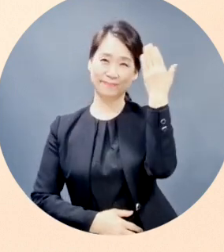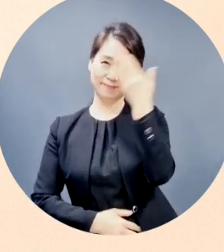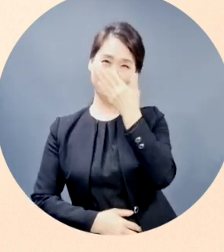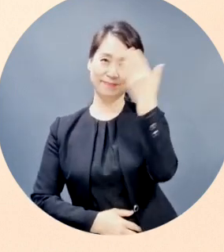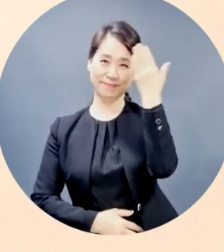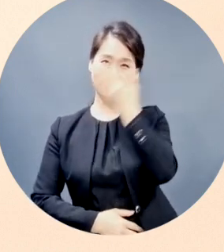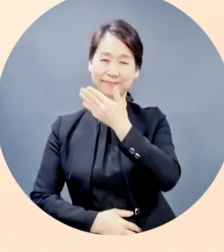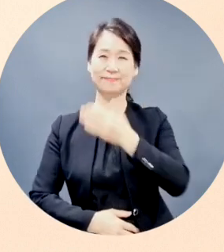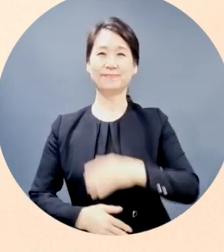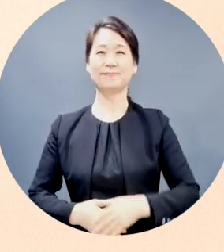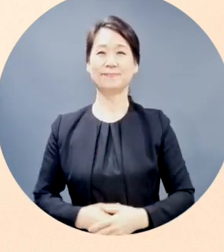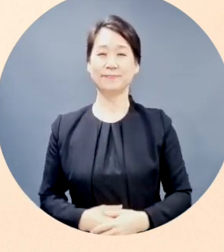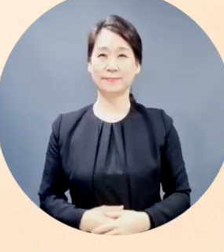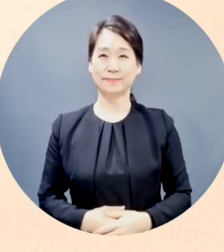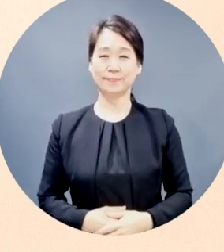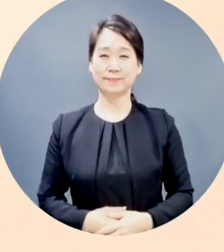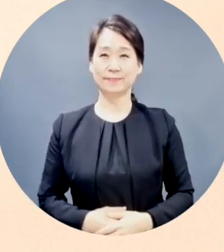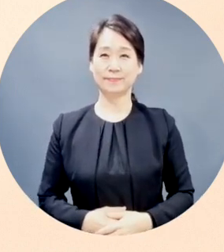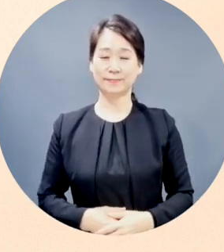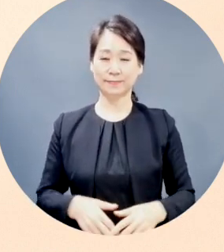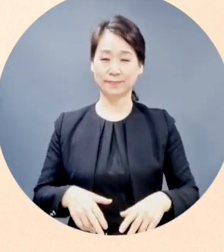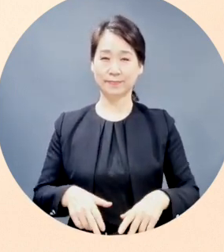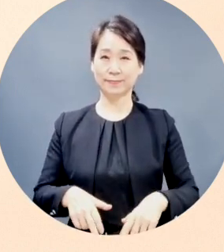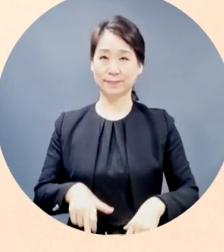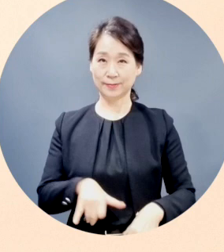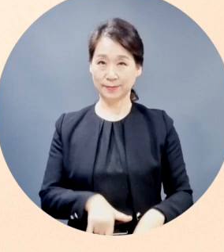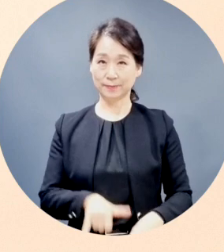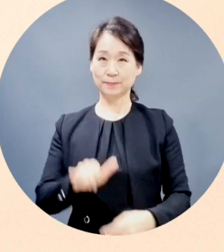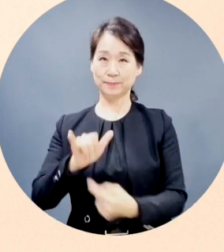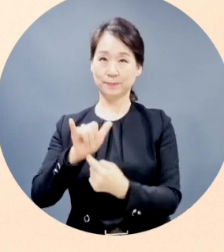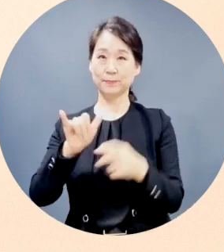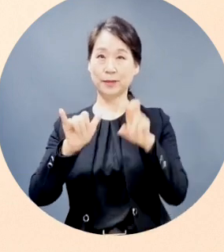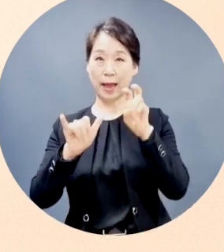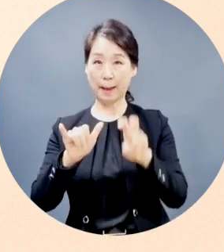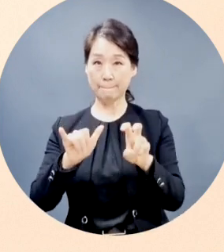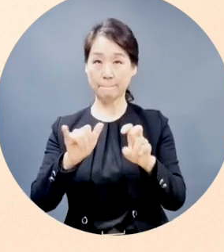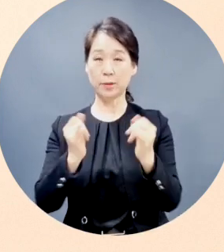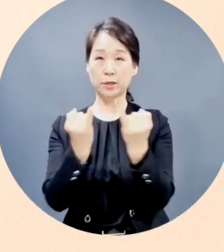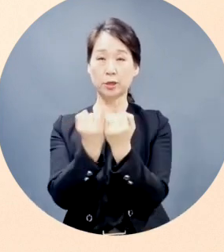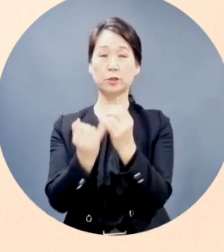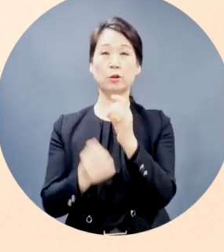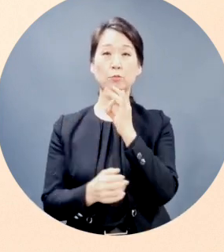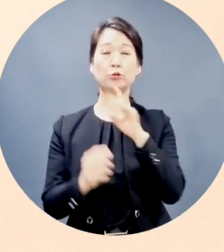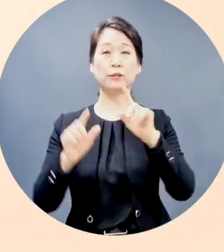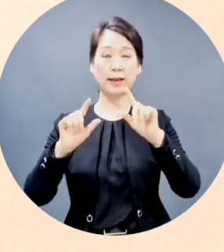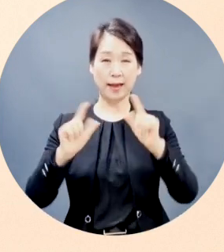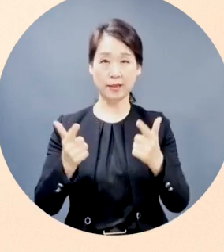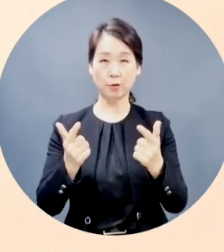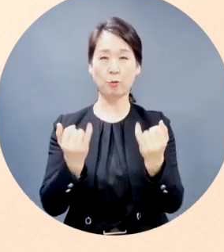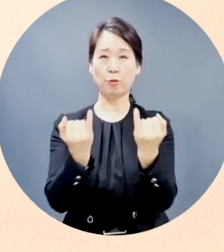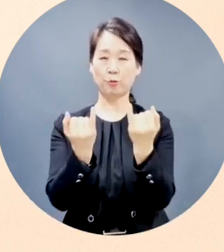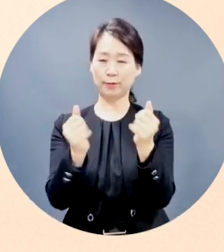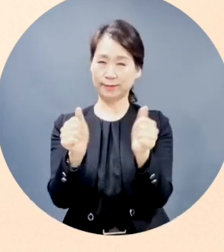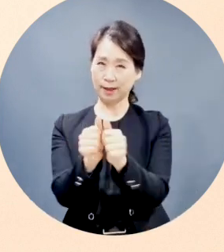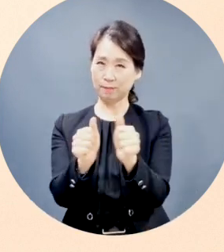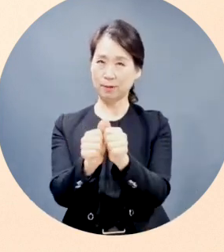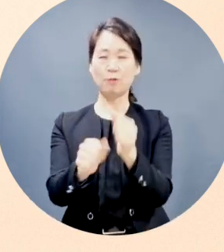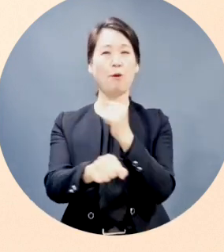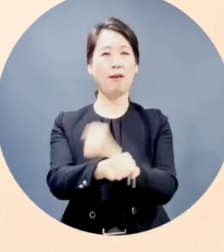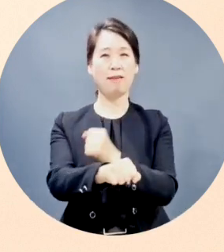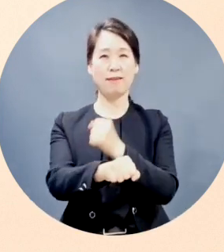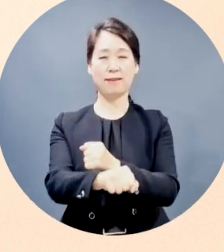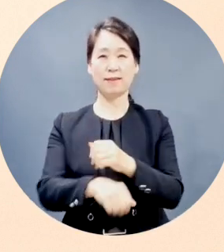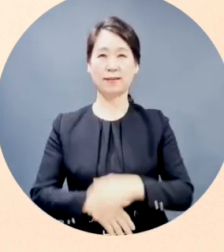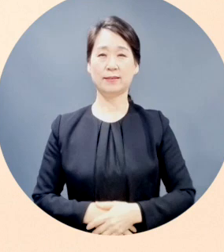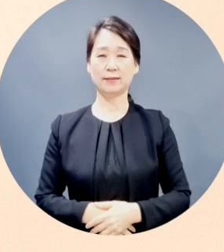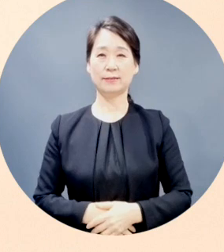청결하게 유지해야 합니다. 자궁경부암 예방접종은 여성뿐만 아니라 남성에게도 권장합니다. 다음으로